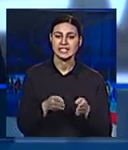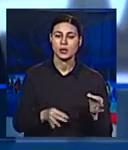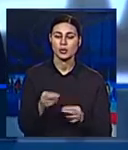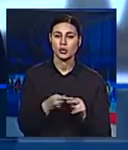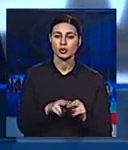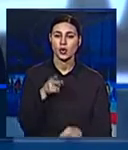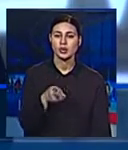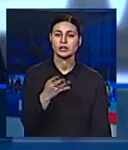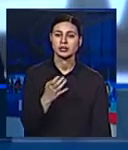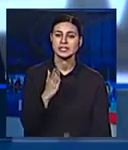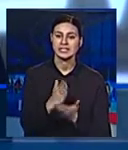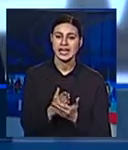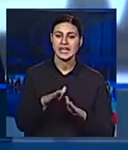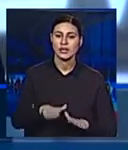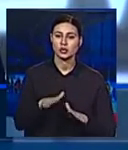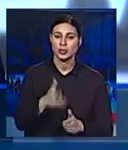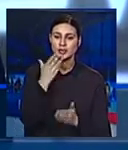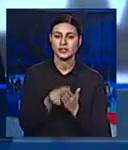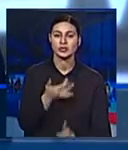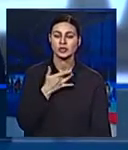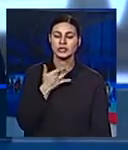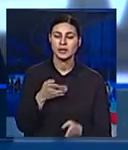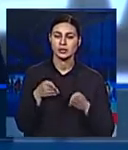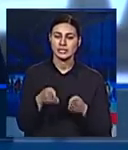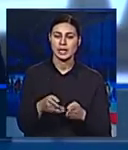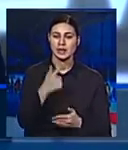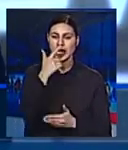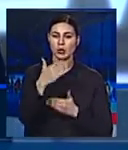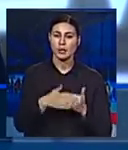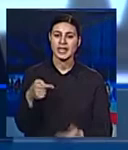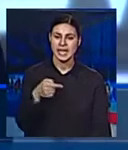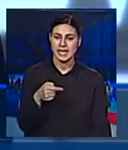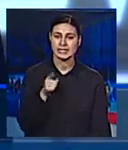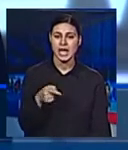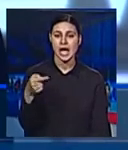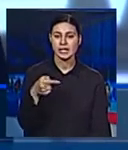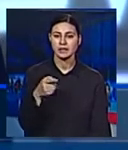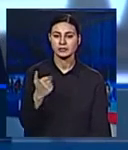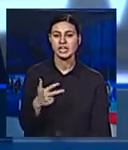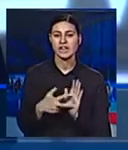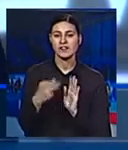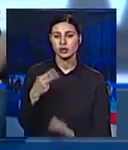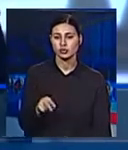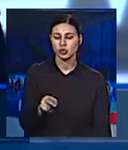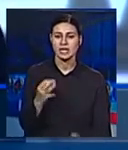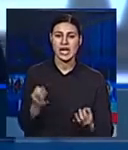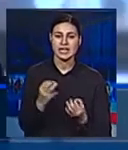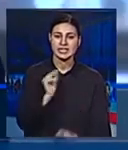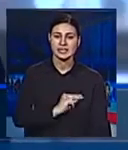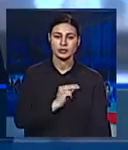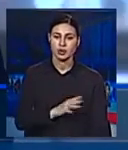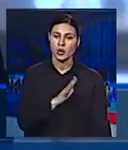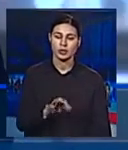ამ 2400-დან არის ადგილობრივი მუნიციპალური გზები დაახლოებით 1000 და ამ 1000-დან 820 ისეთია, რომელზეც საერთოდ არანაირი სამუშაო